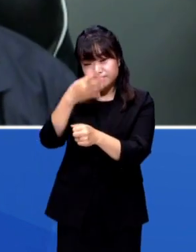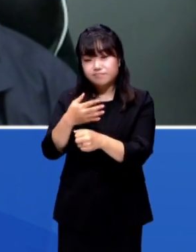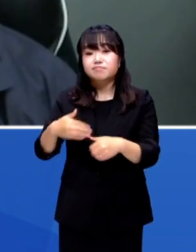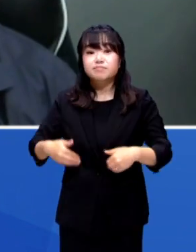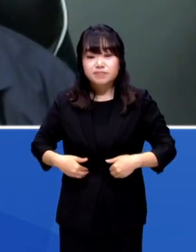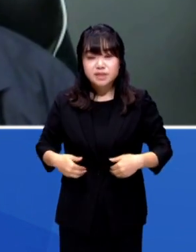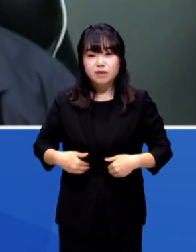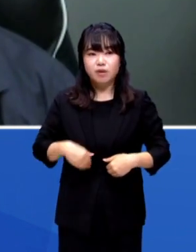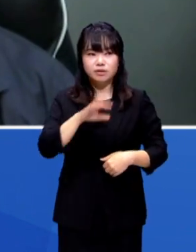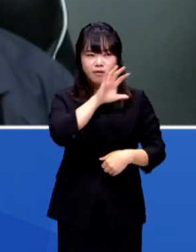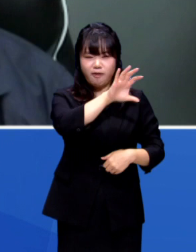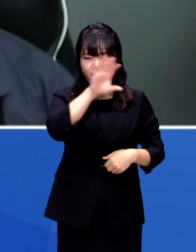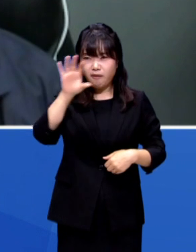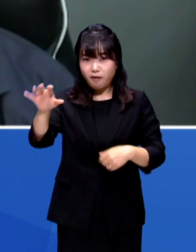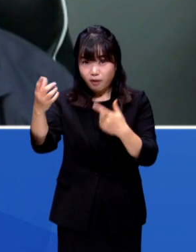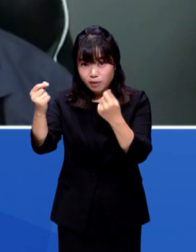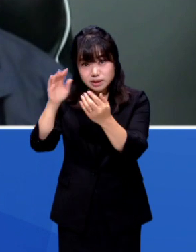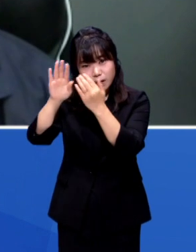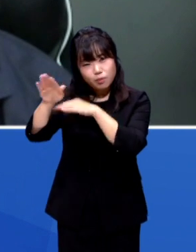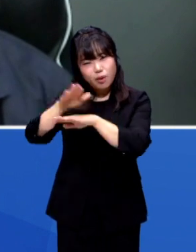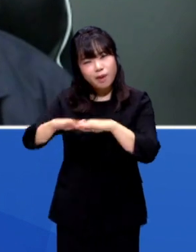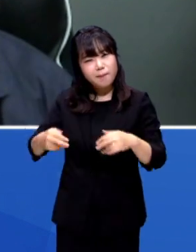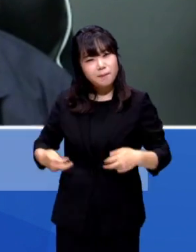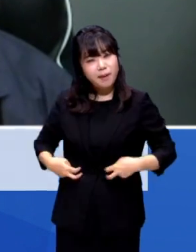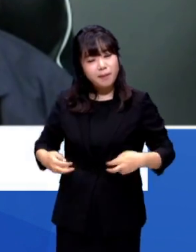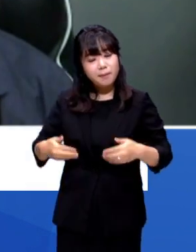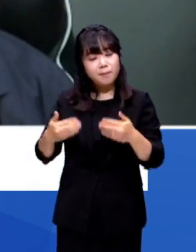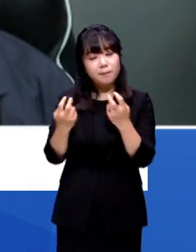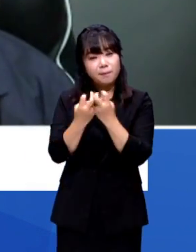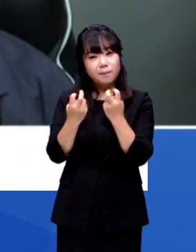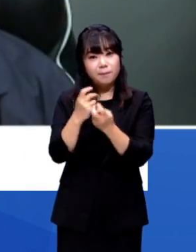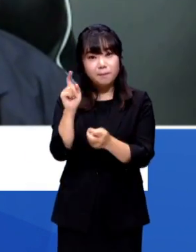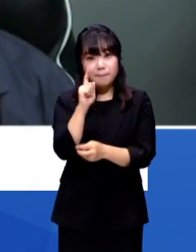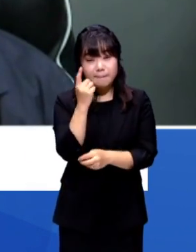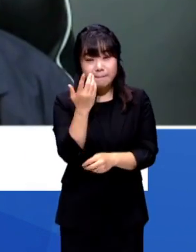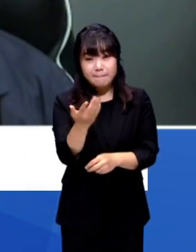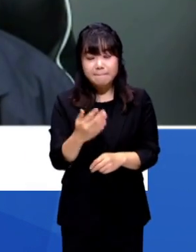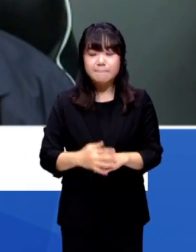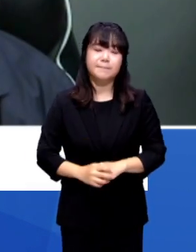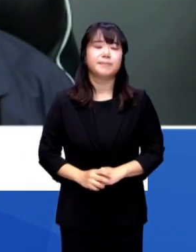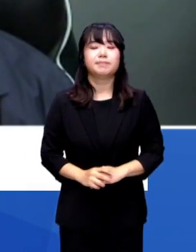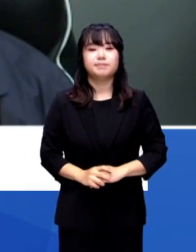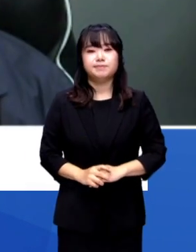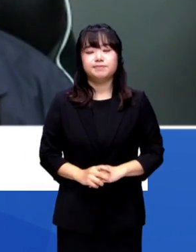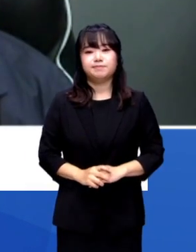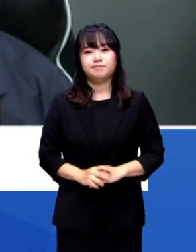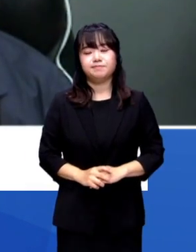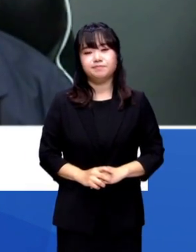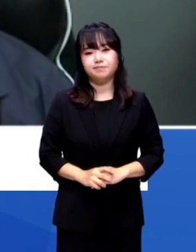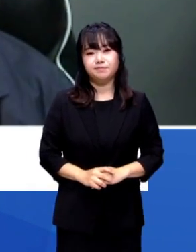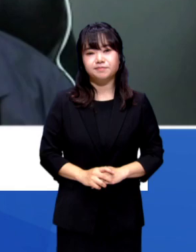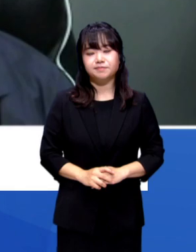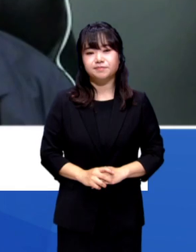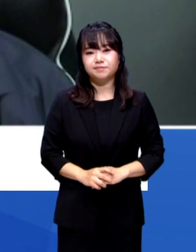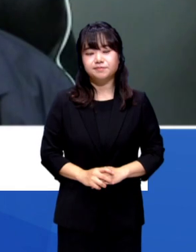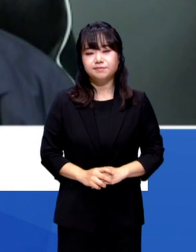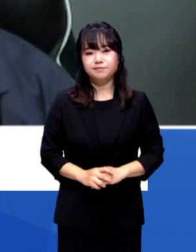일을 반면교사 삼아서 대책이 필요할 텐데요. 끝으로 어떤 대책이 좀 구체적으로 필요하겠습니까?